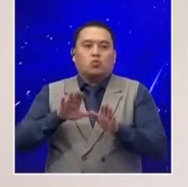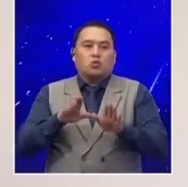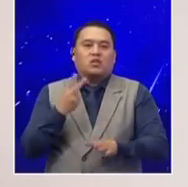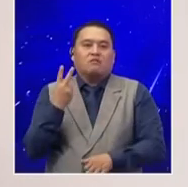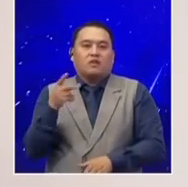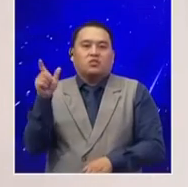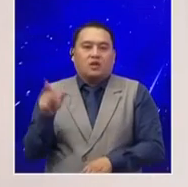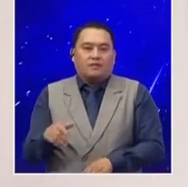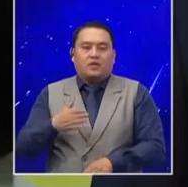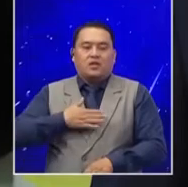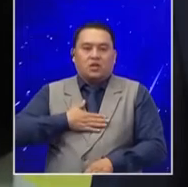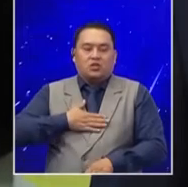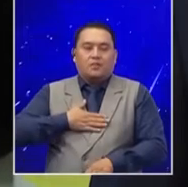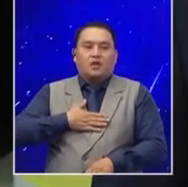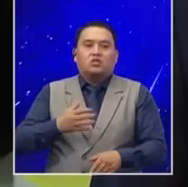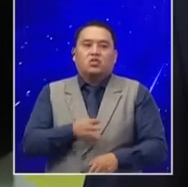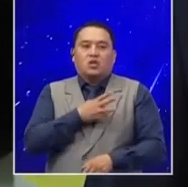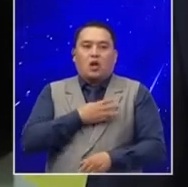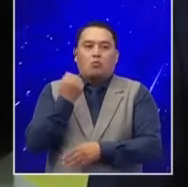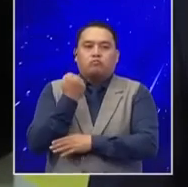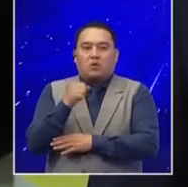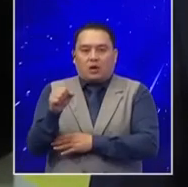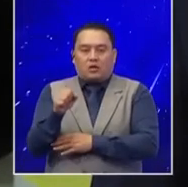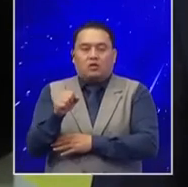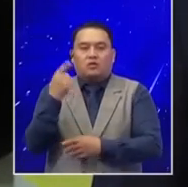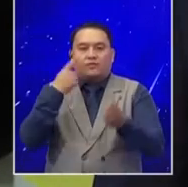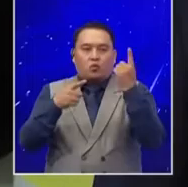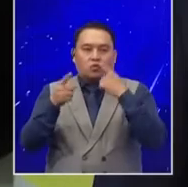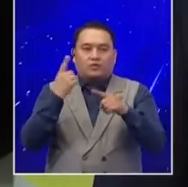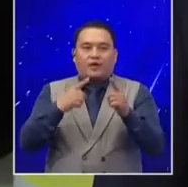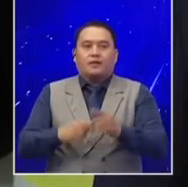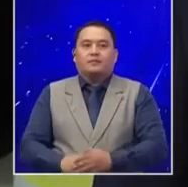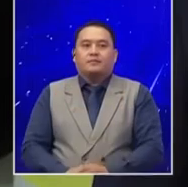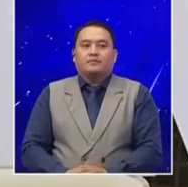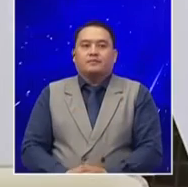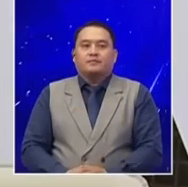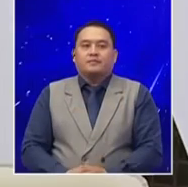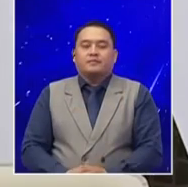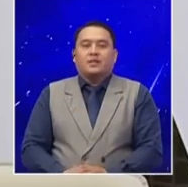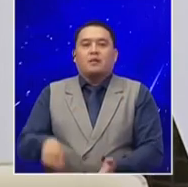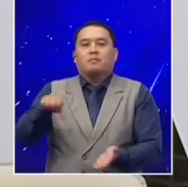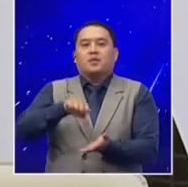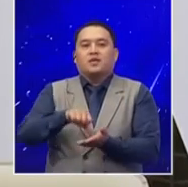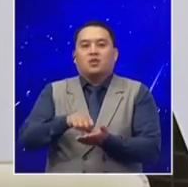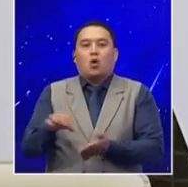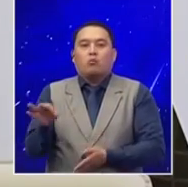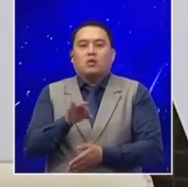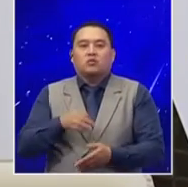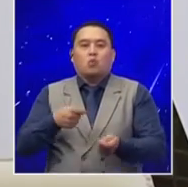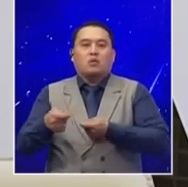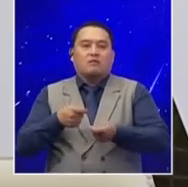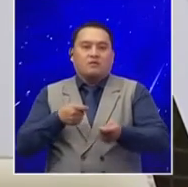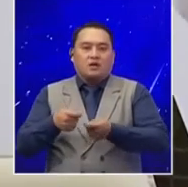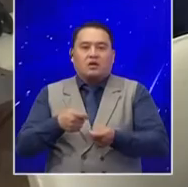ребят. Один из них – наш ученик. Желаю ему победы и творческих успехов в дальнейшем. Представители областного управления